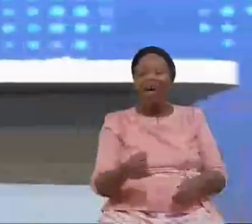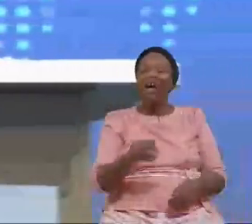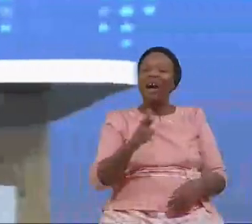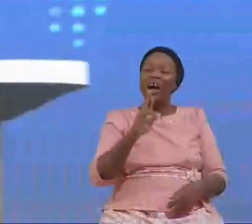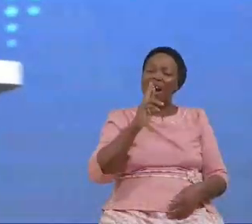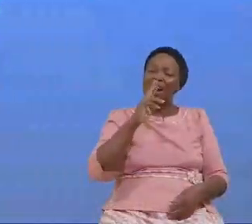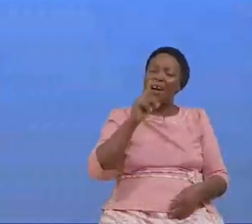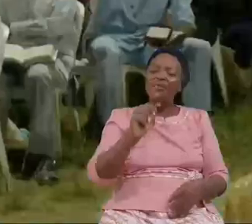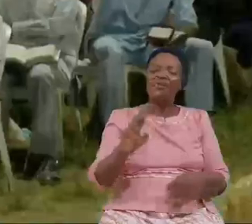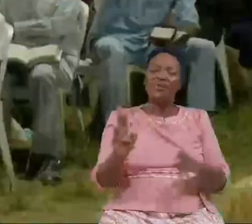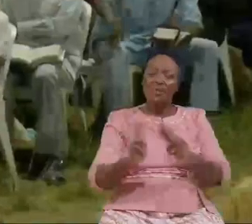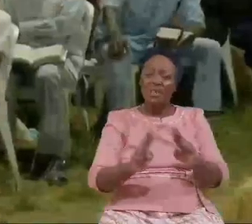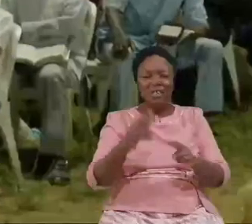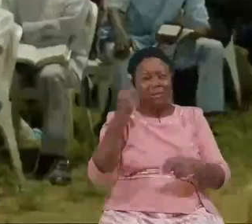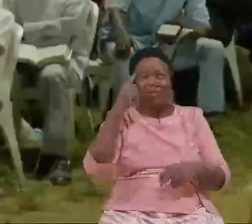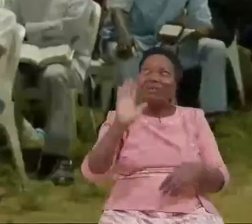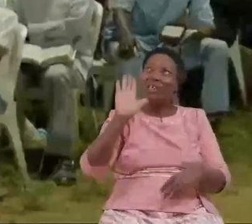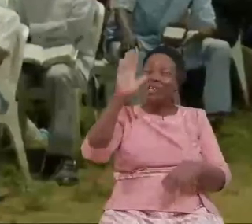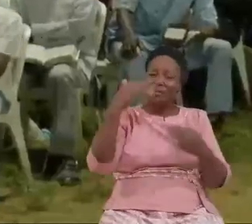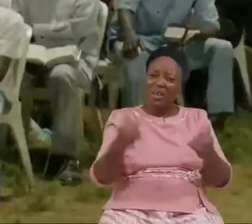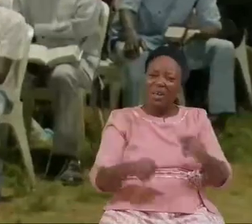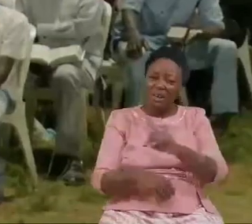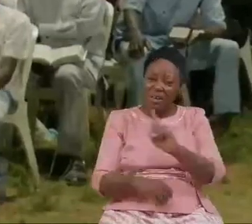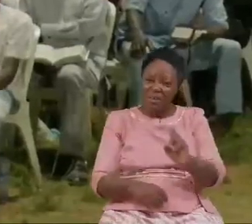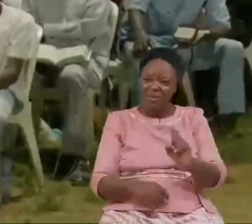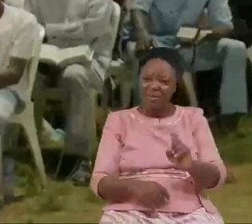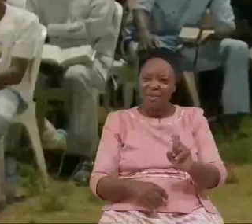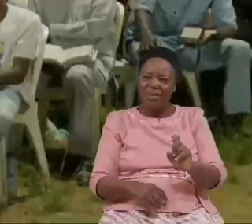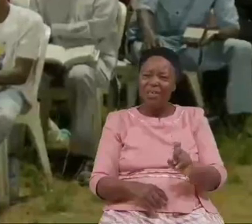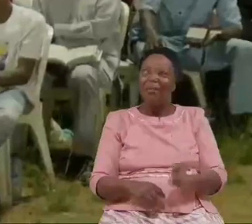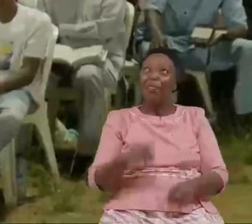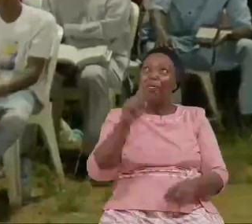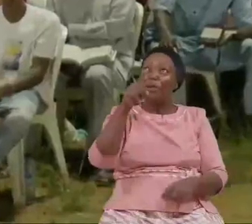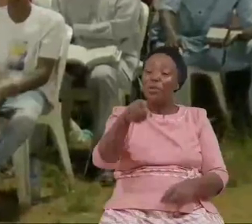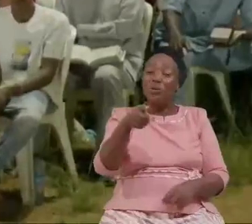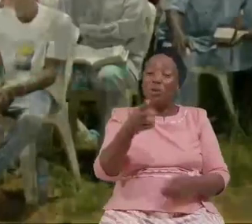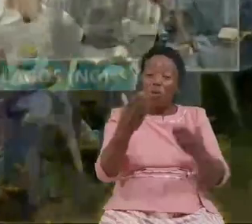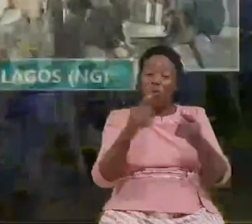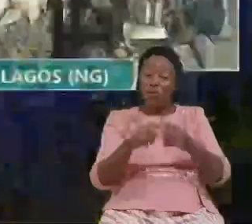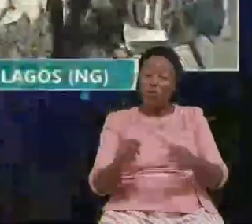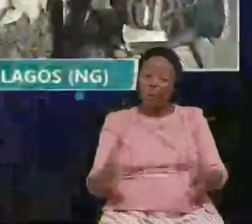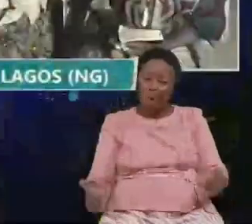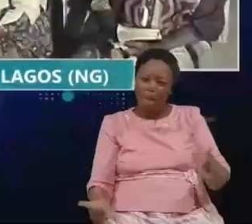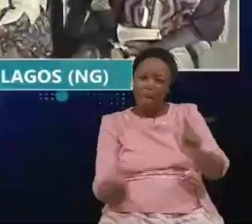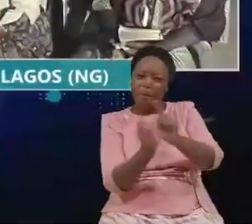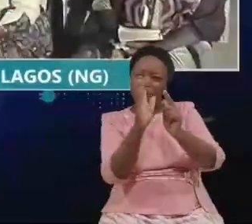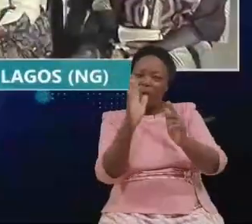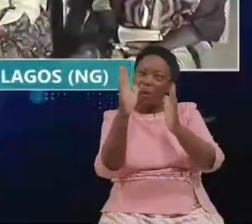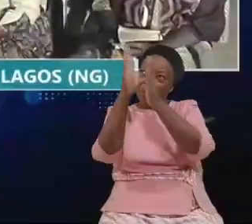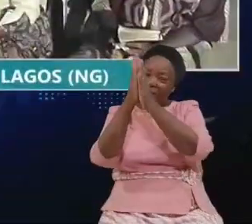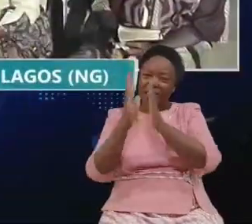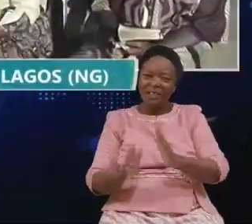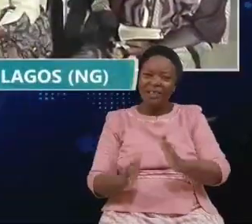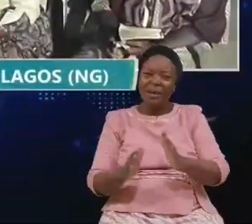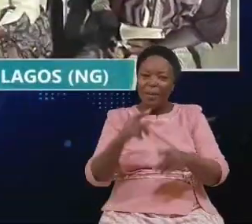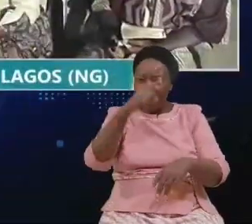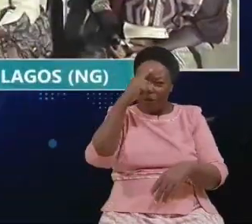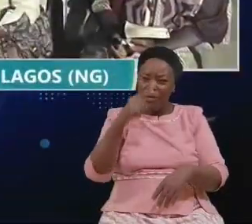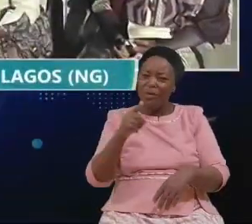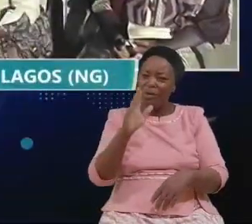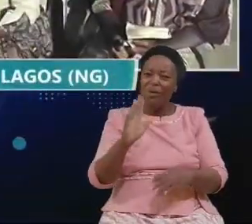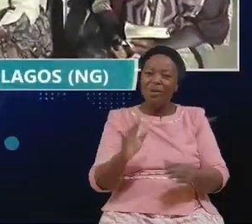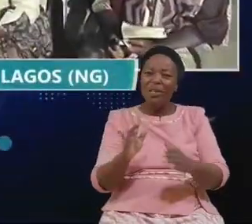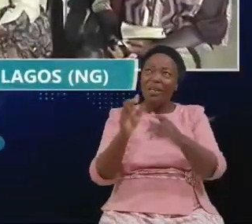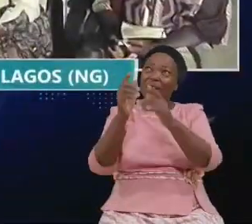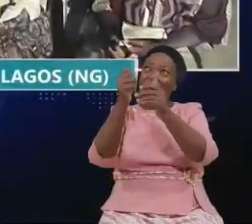est-ce que tu es prêt pour lui tu veux rencontrer ton intestesseur et prier pour toi il y a longtemps